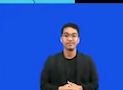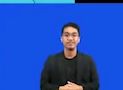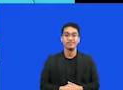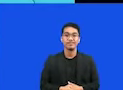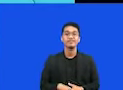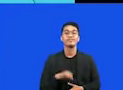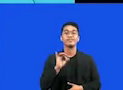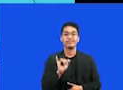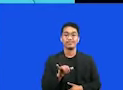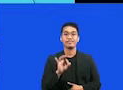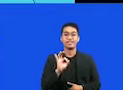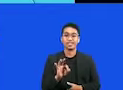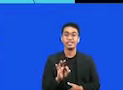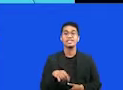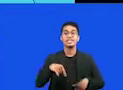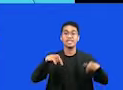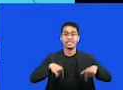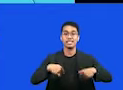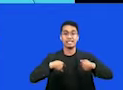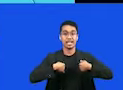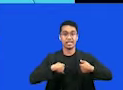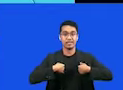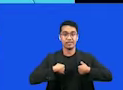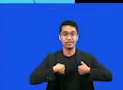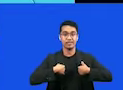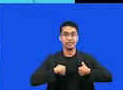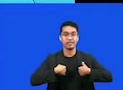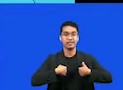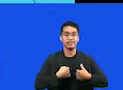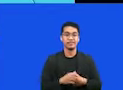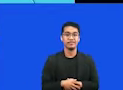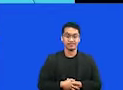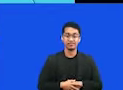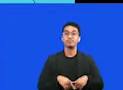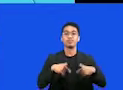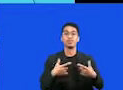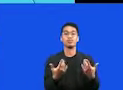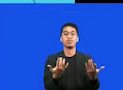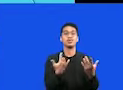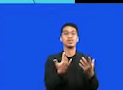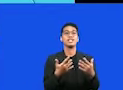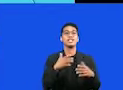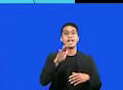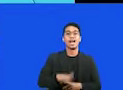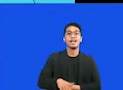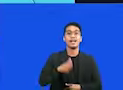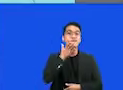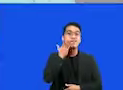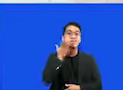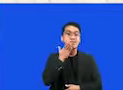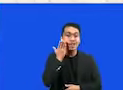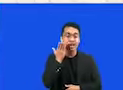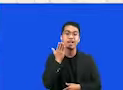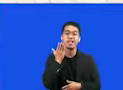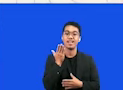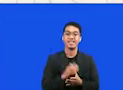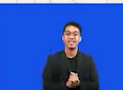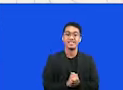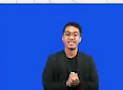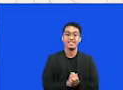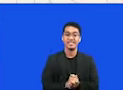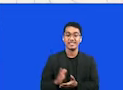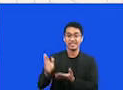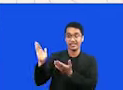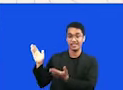nah Ini saya sebagai pelaku omk sebagai anak muda dari segi anak muda Nah di sini yang